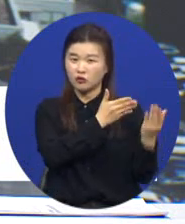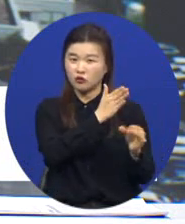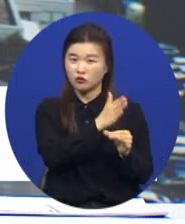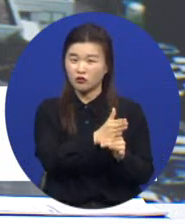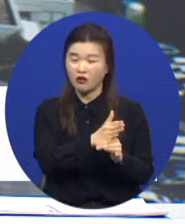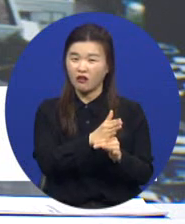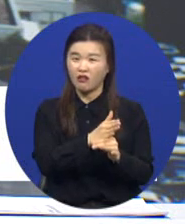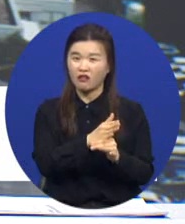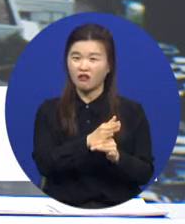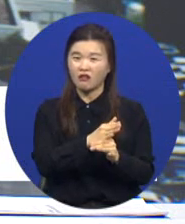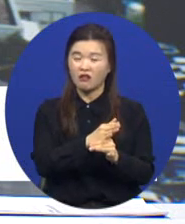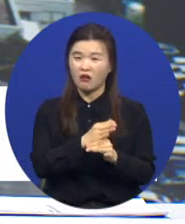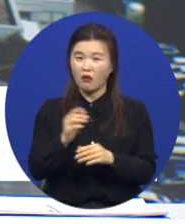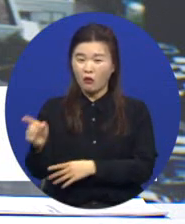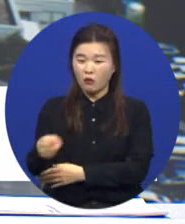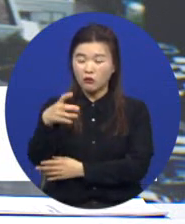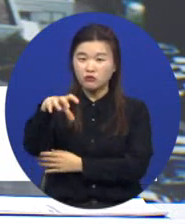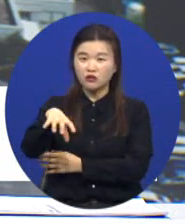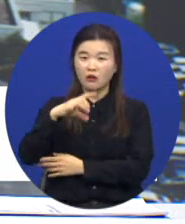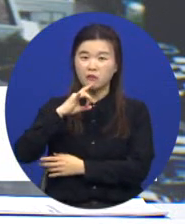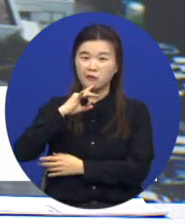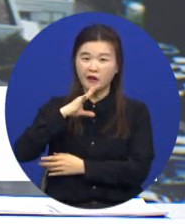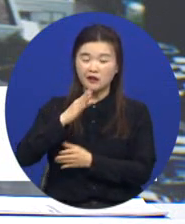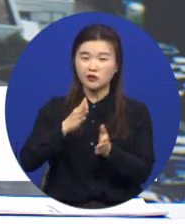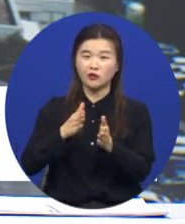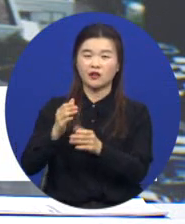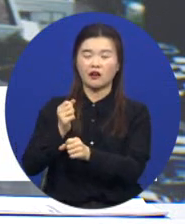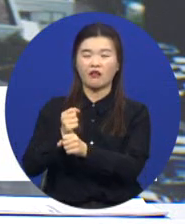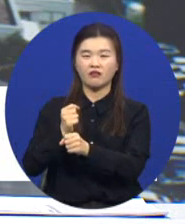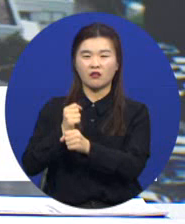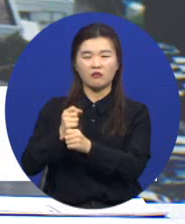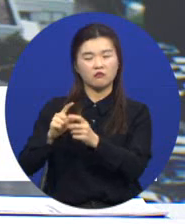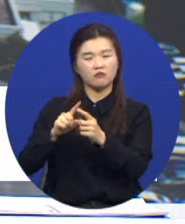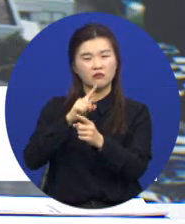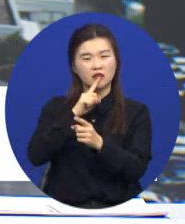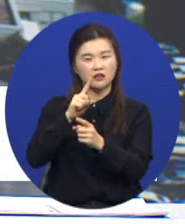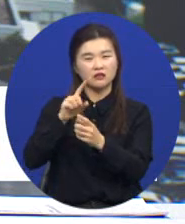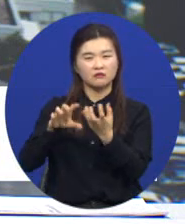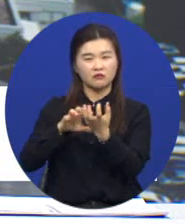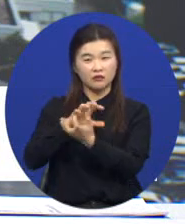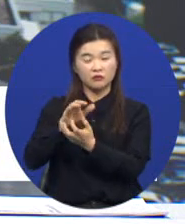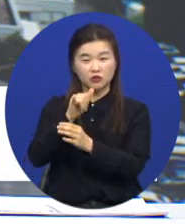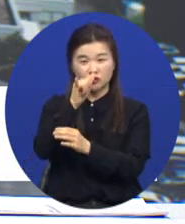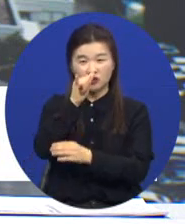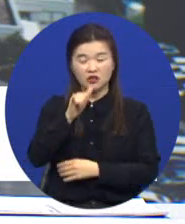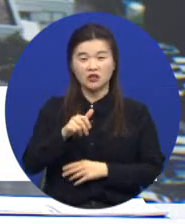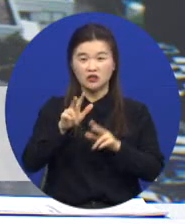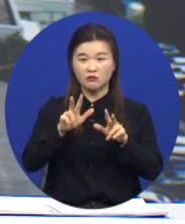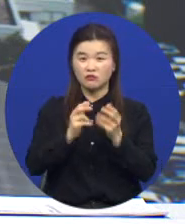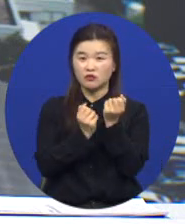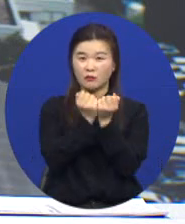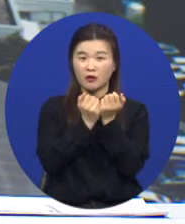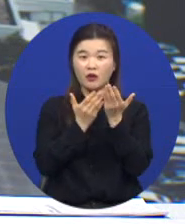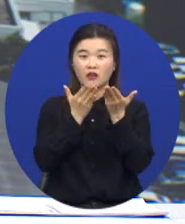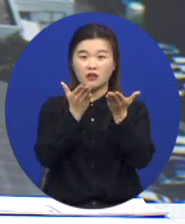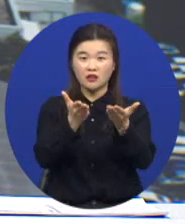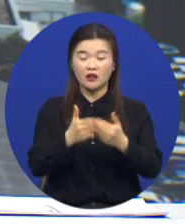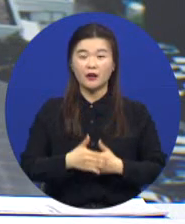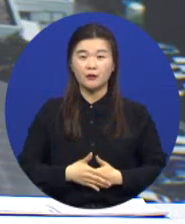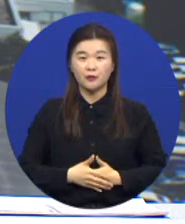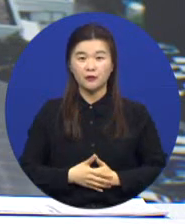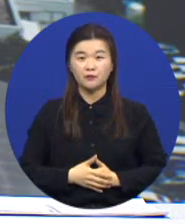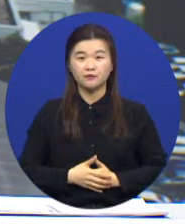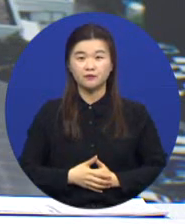알짜배기 골프장 만 분리 매각 하려 한다 며 반발하고 있습니다 어찌된 일인지 현재 은 기자가 보도합니다